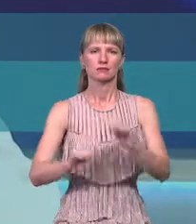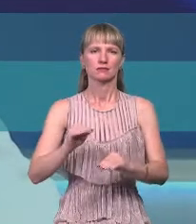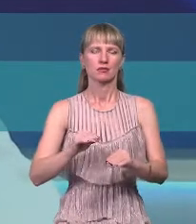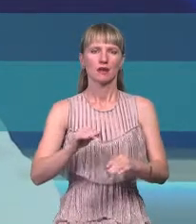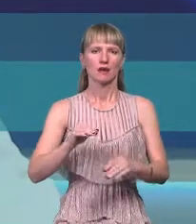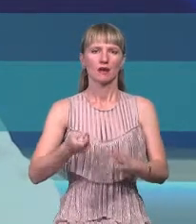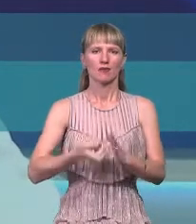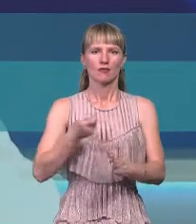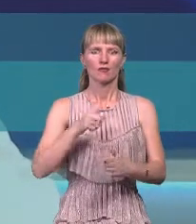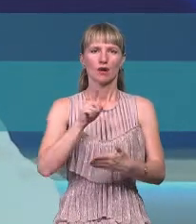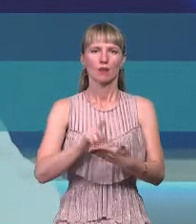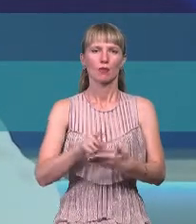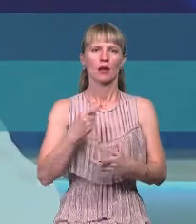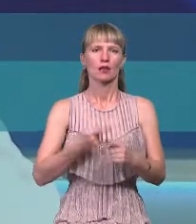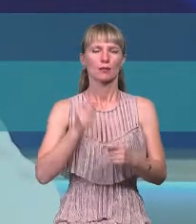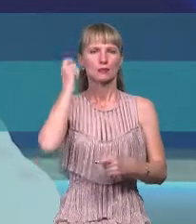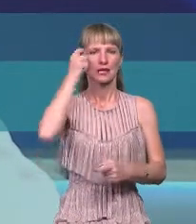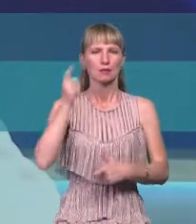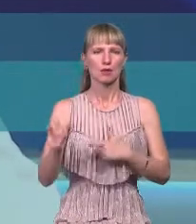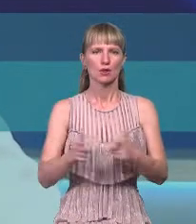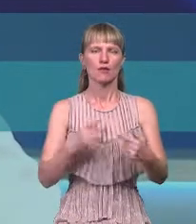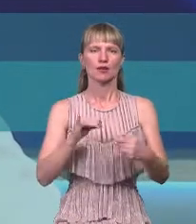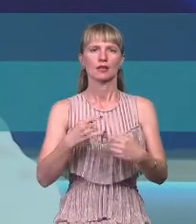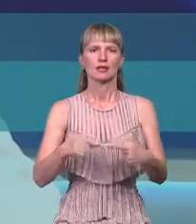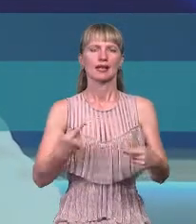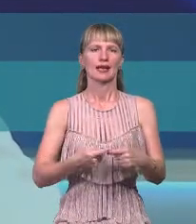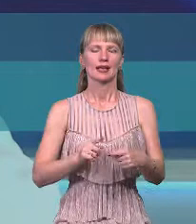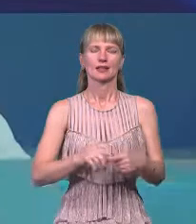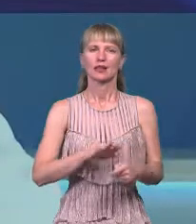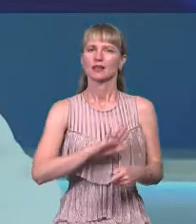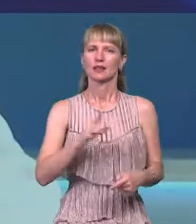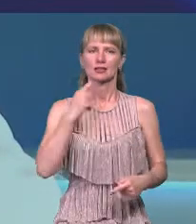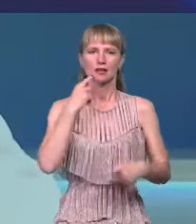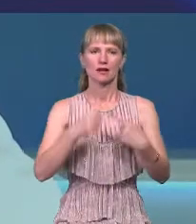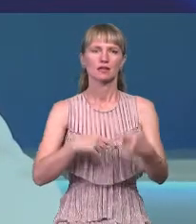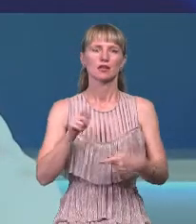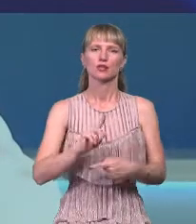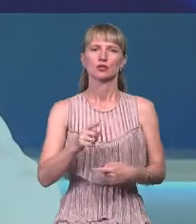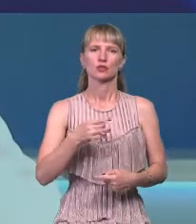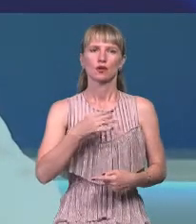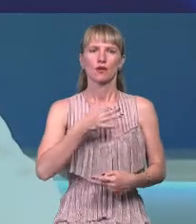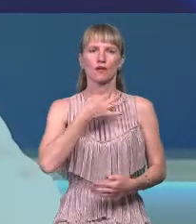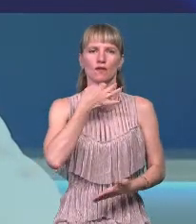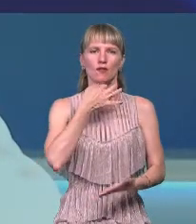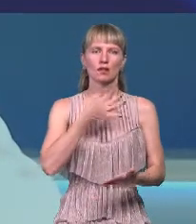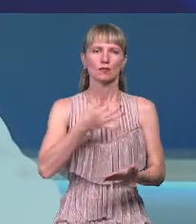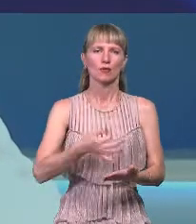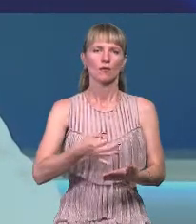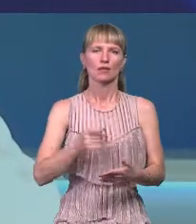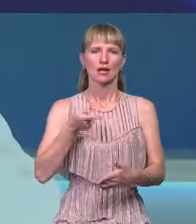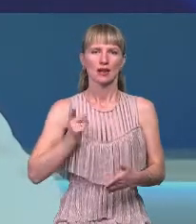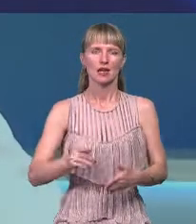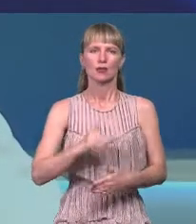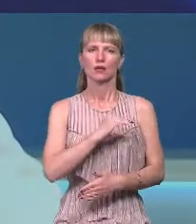відсутність хвилювання, психологічна підготовка і таке інше. Тобто це не завжди те, що відповідає реальному рівню